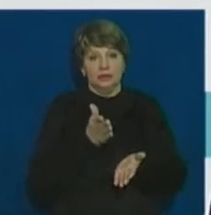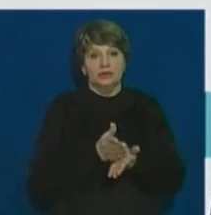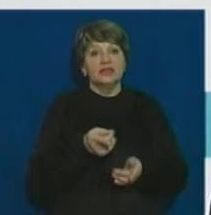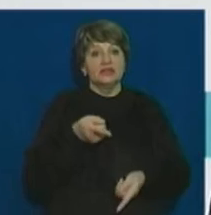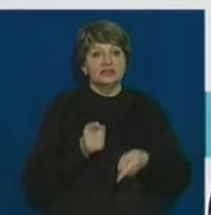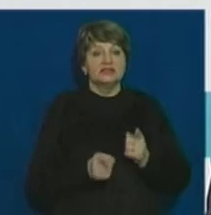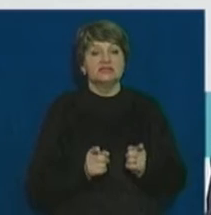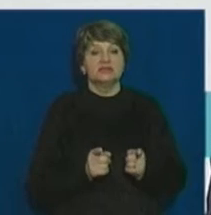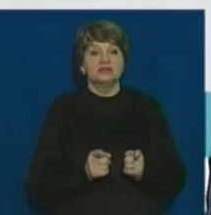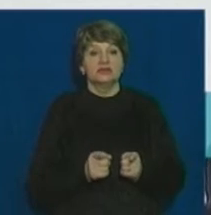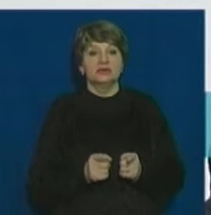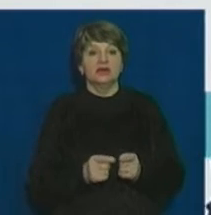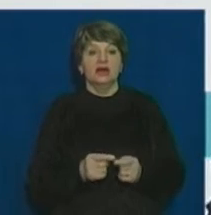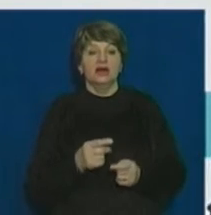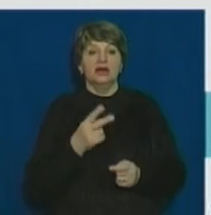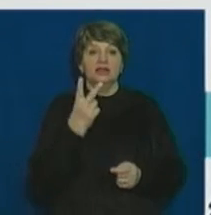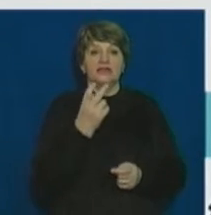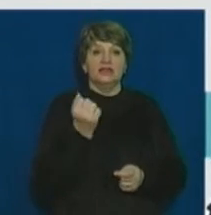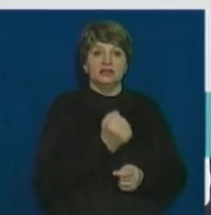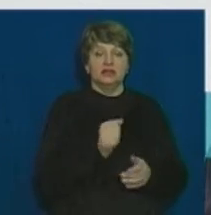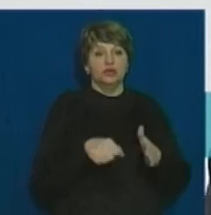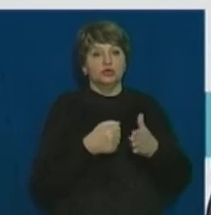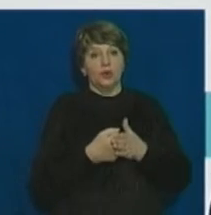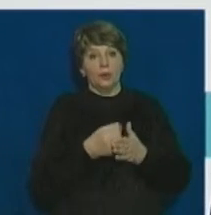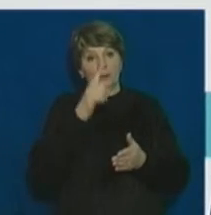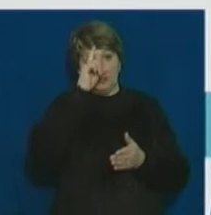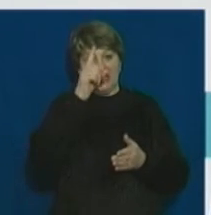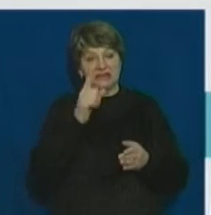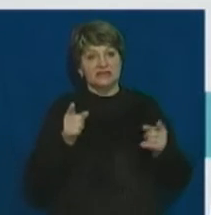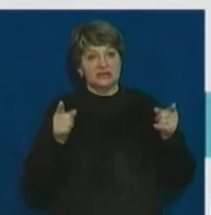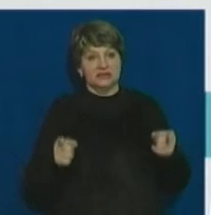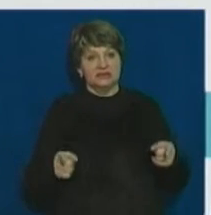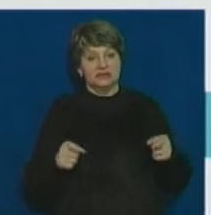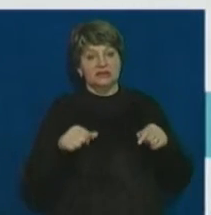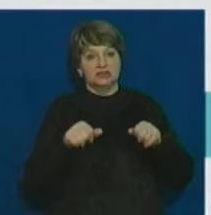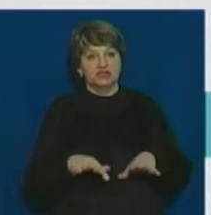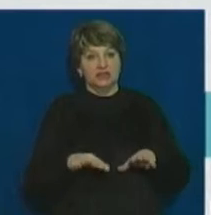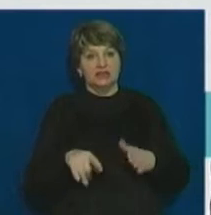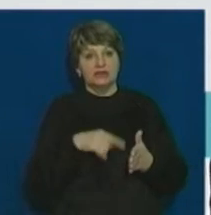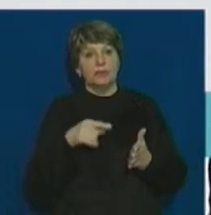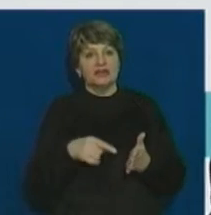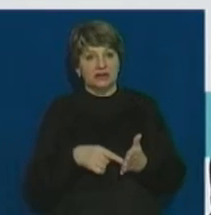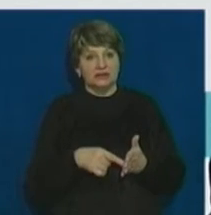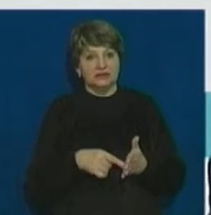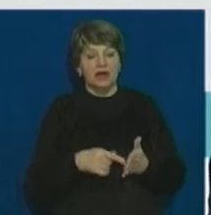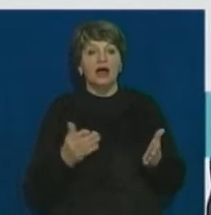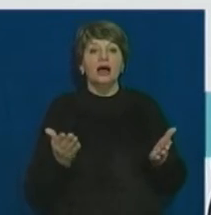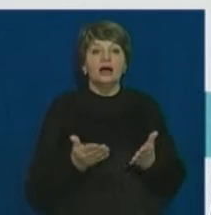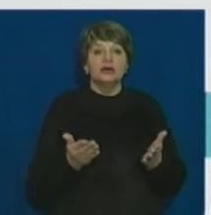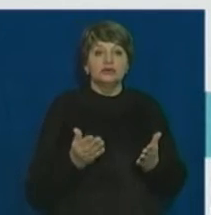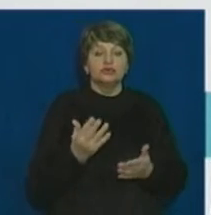вона від 2 тижнів до місяця триває, в залежності від того, яке питання виноситься і яку охопність